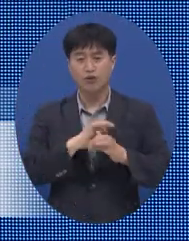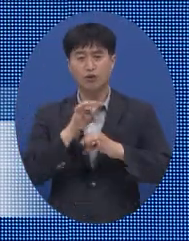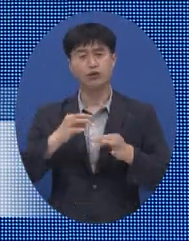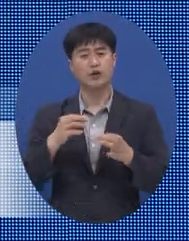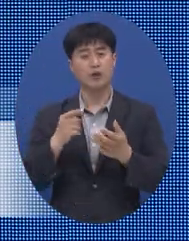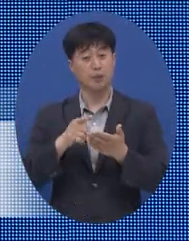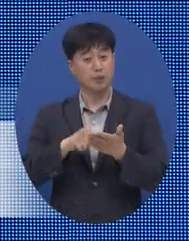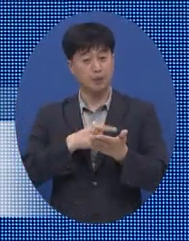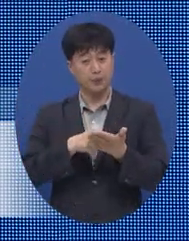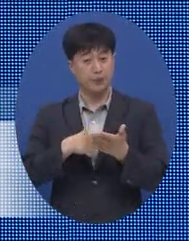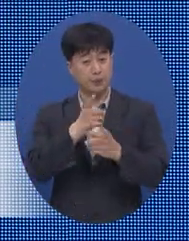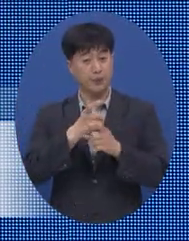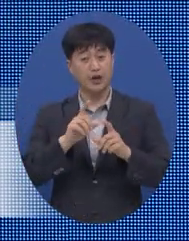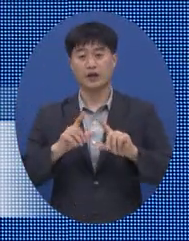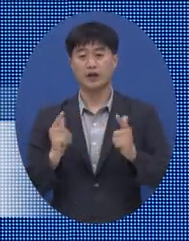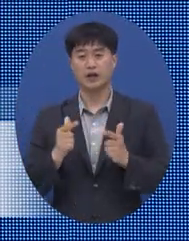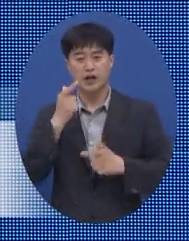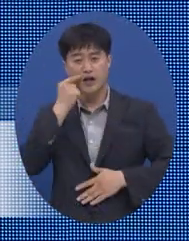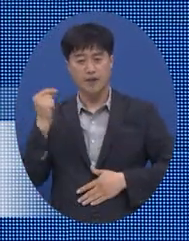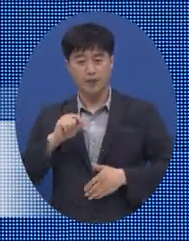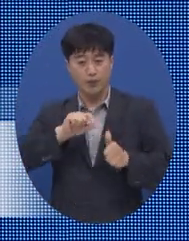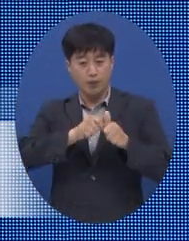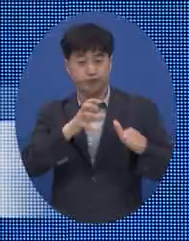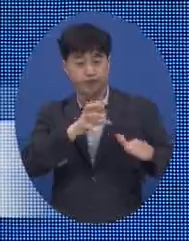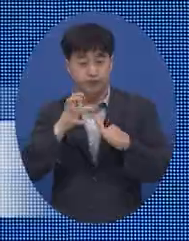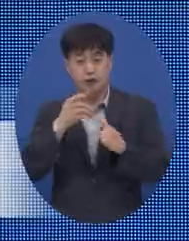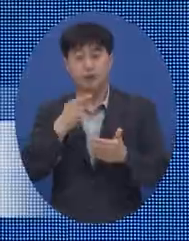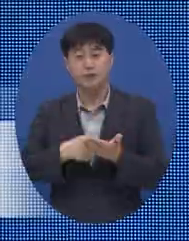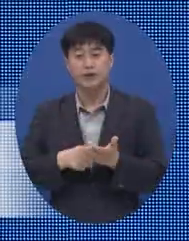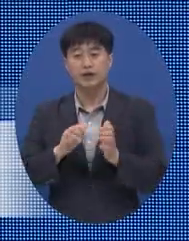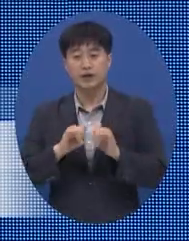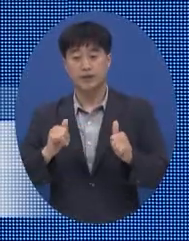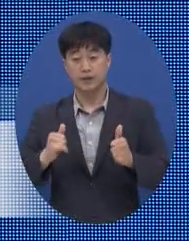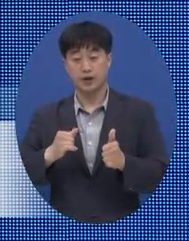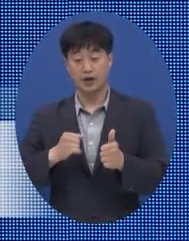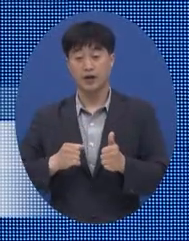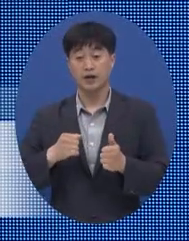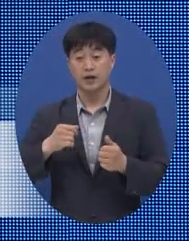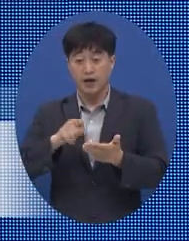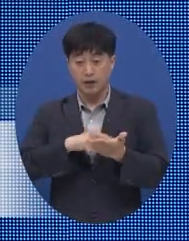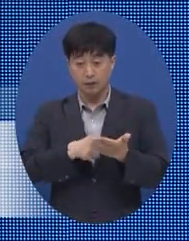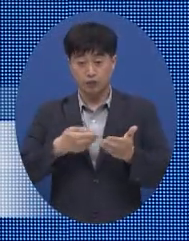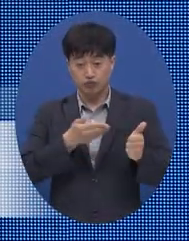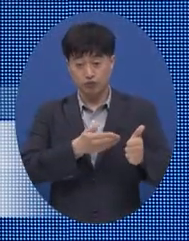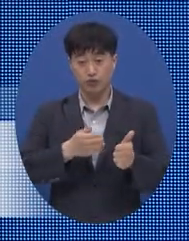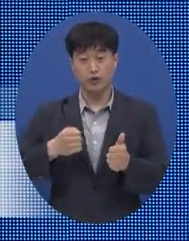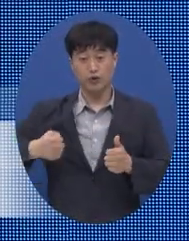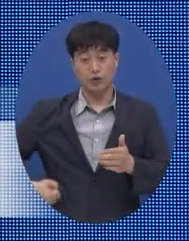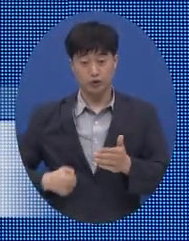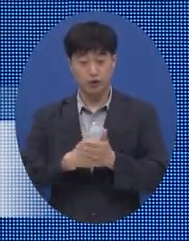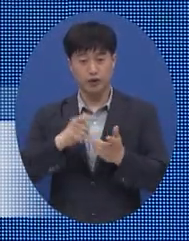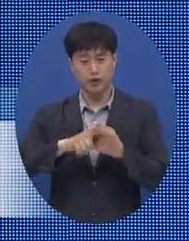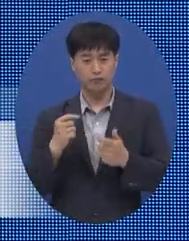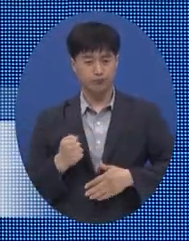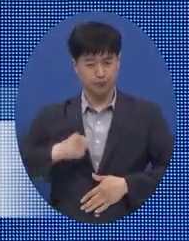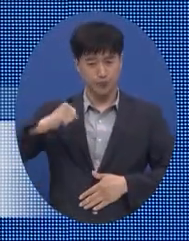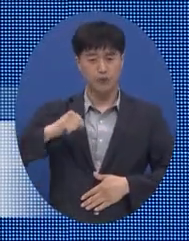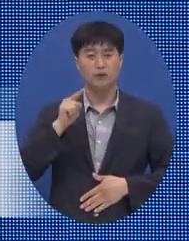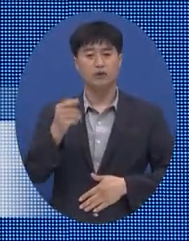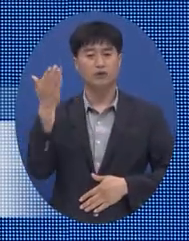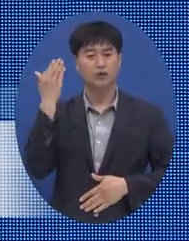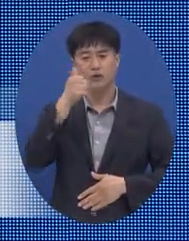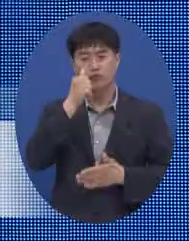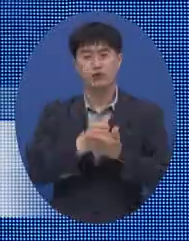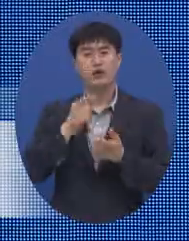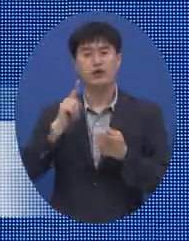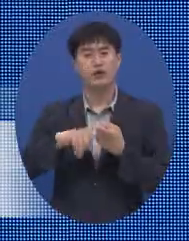보복이 아니라 일제 강제징용 피해자 배상 판결에 대한 불복에서 나온 것으로서 그것은 과거 죄악에